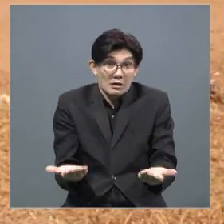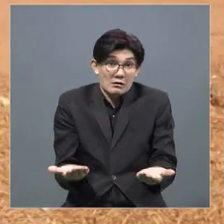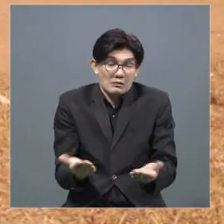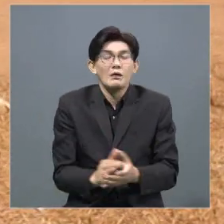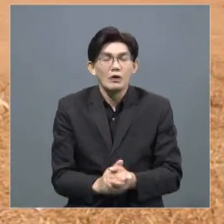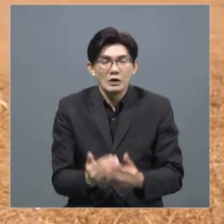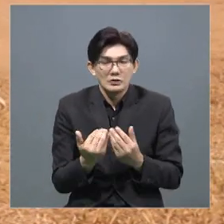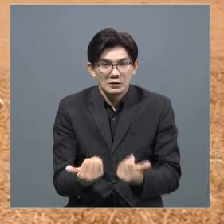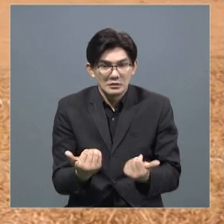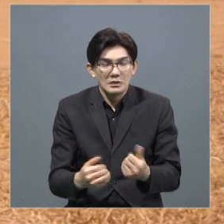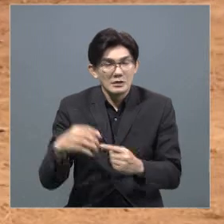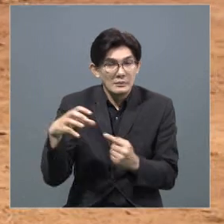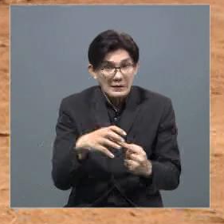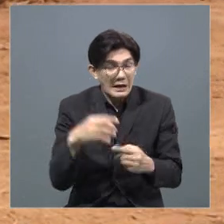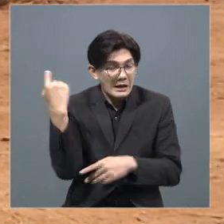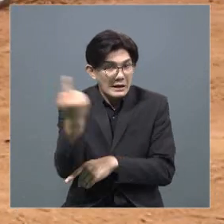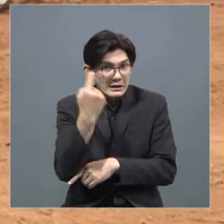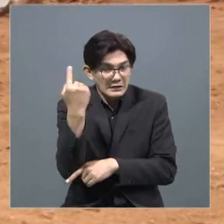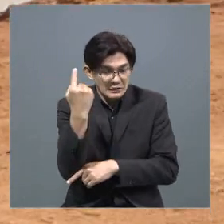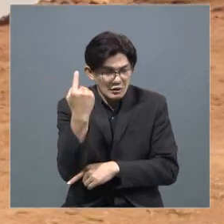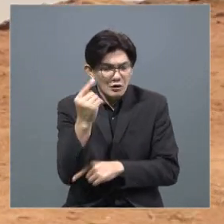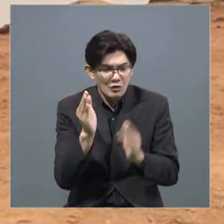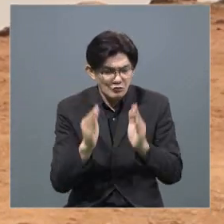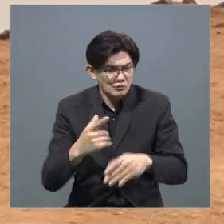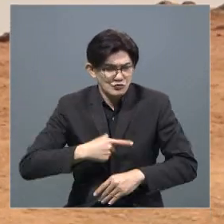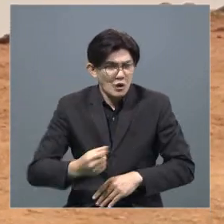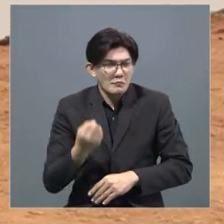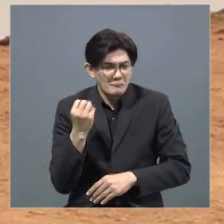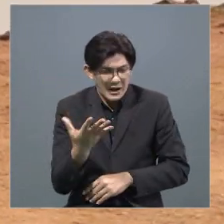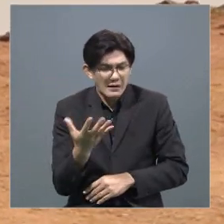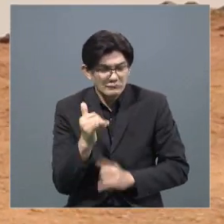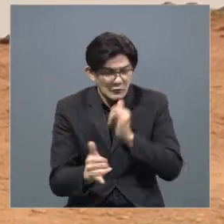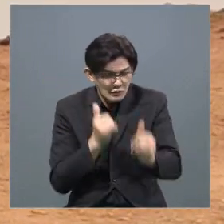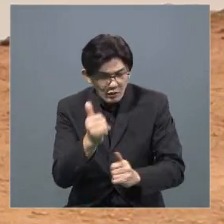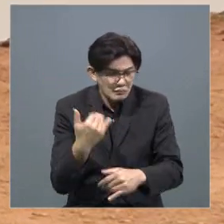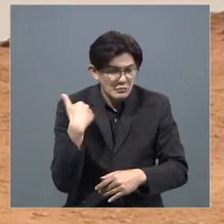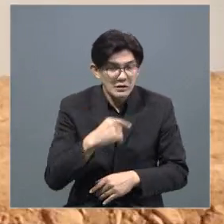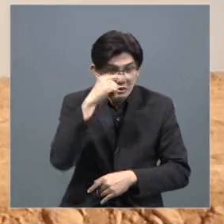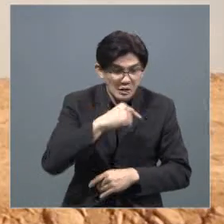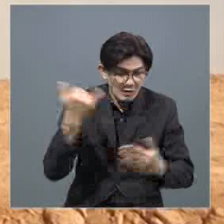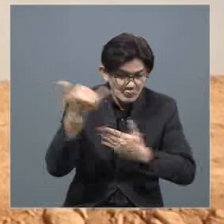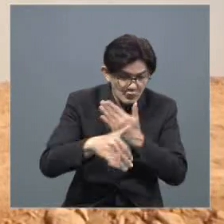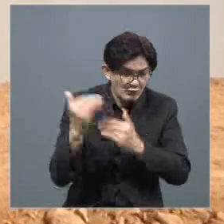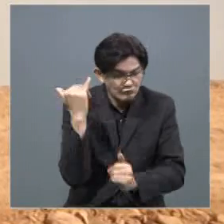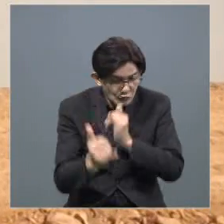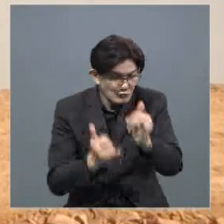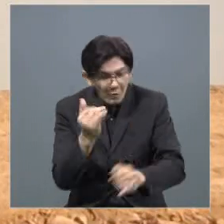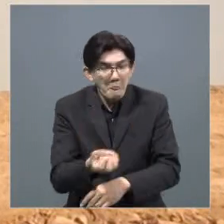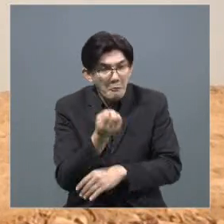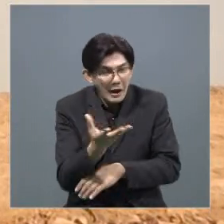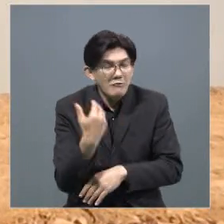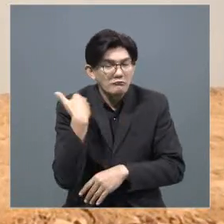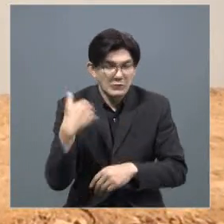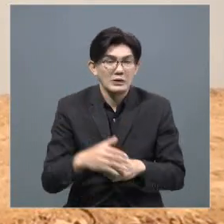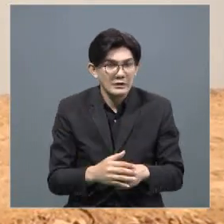ปัจจุบันอย่าลืมว่าเมืองพัทยาเป็นเมืองท่องเที่ยวที่ได้รับความนิยมลำดับต้นๆเลยนะครับทั้งคนไทยทั้งคนต่างชาติเนี่ยมาท่องเที่ยวกันเยอะแล้วเขาบอก